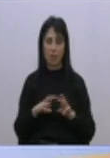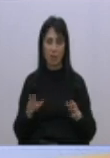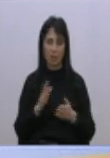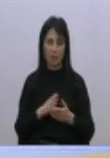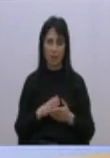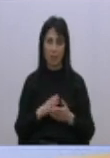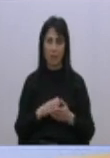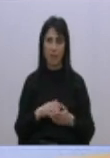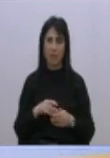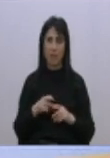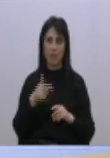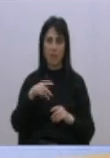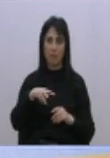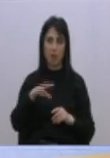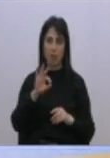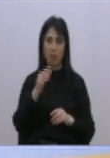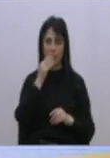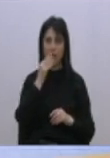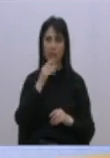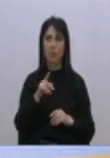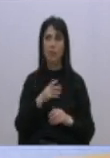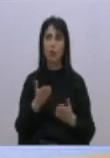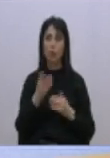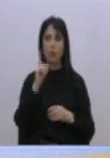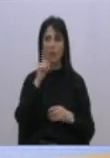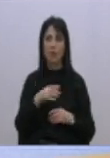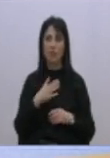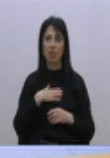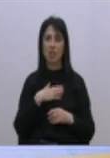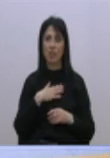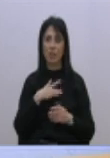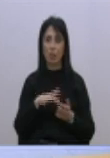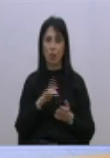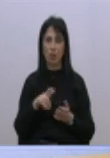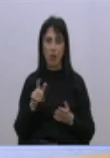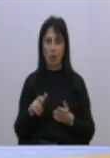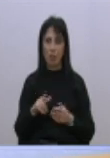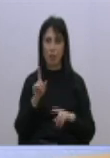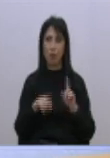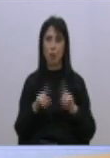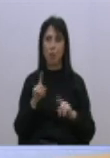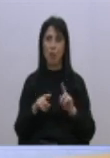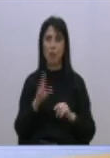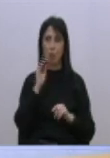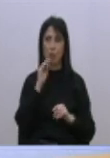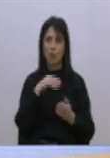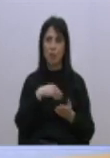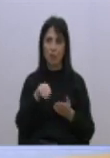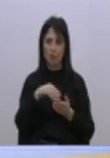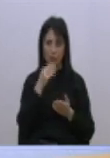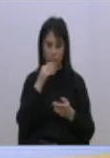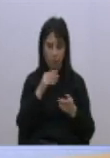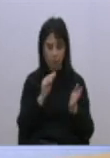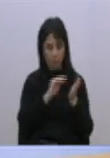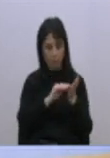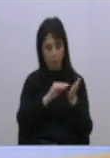სამინისტროს გენეტიკურად მოდიფიცირებულ საკვებთან დაკავშირებით? თუ იციან ჩვენმა მოსახლეობამ, ზოგადად როდესაც ყიდულობენ პროდუქტს,